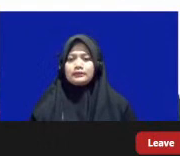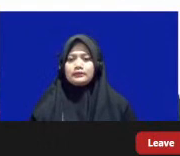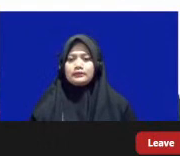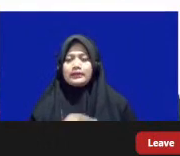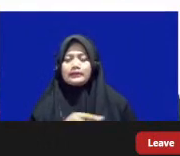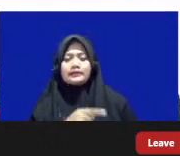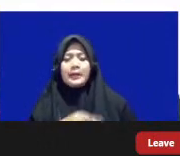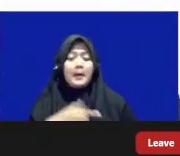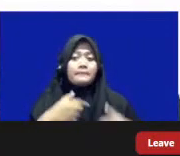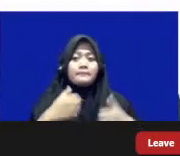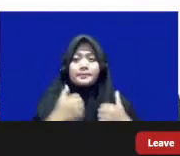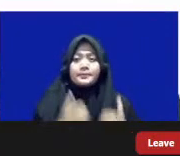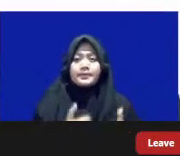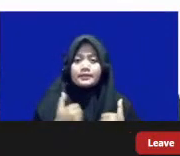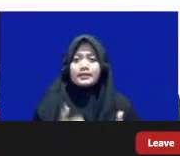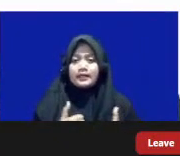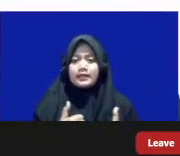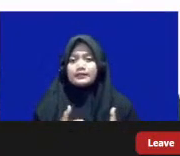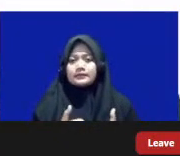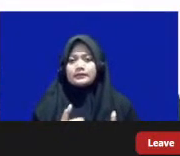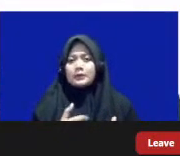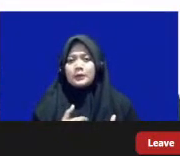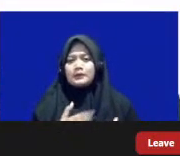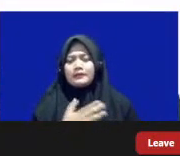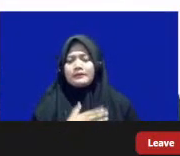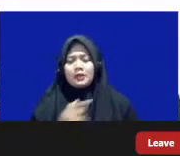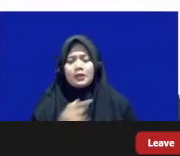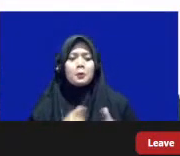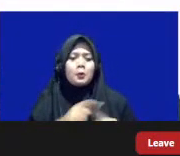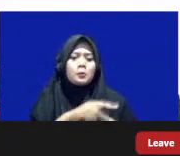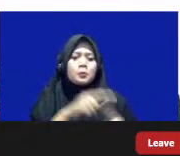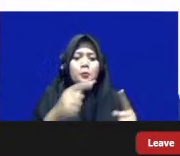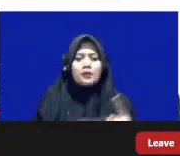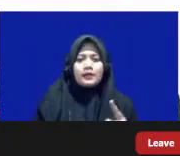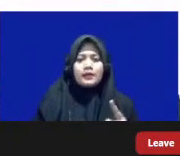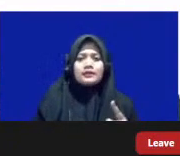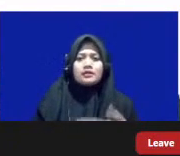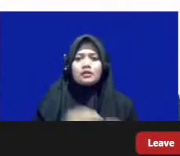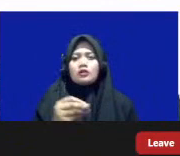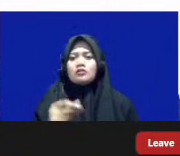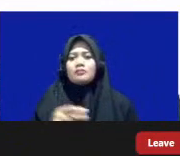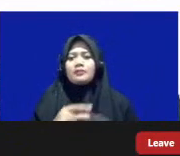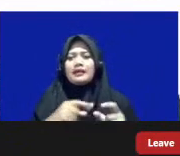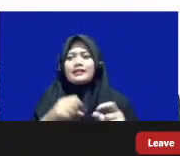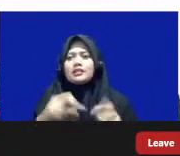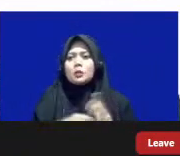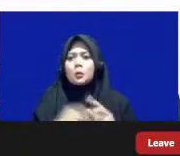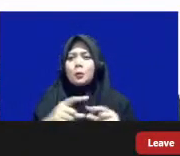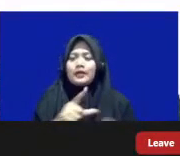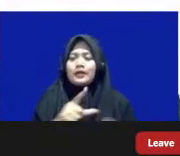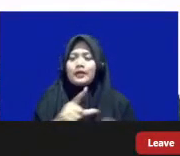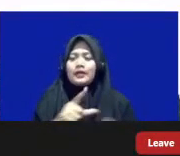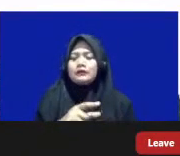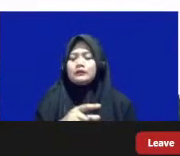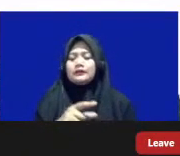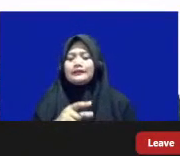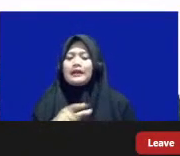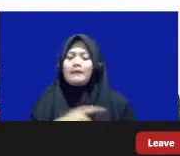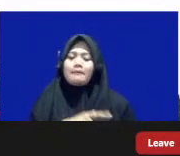selain tugas-tugas operasional di lapangan, saya juga ikut